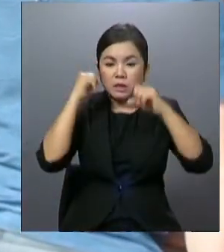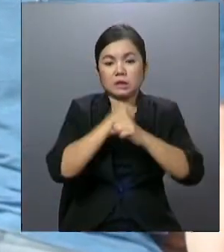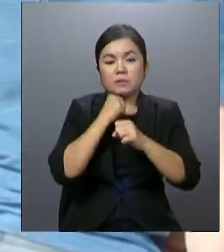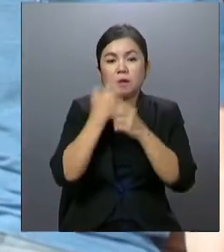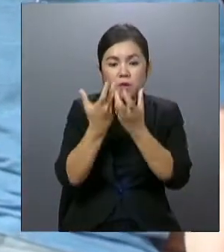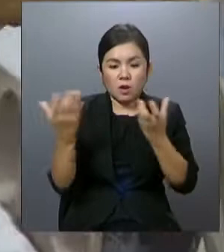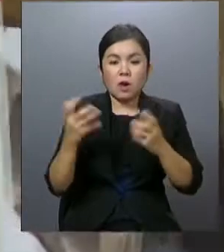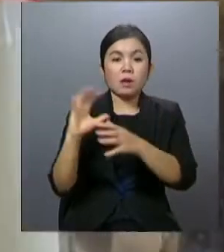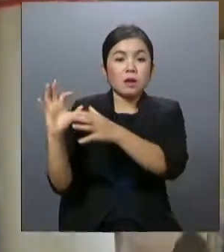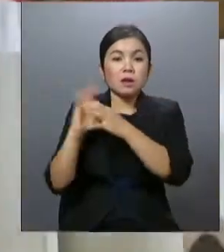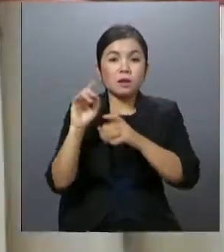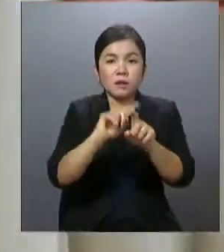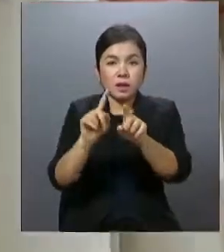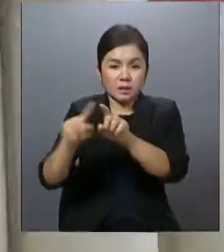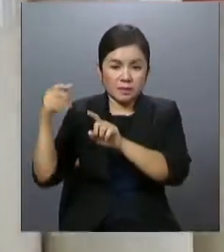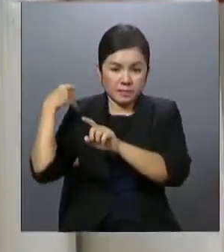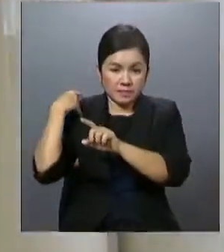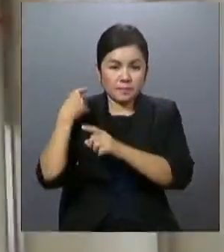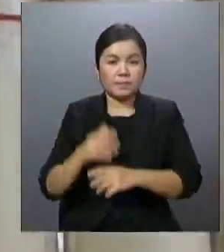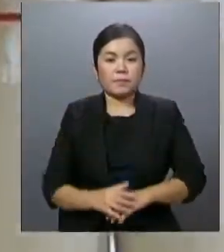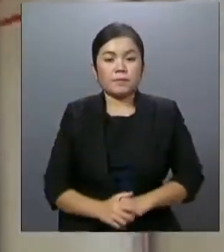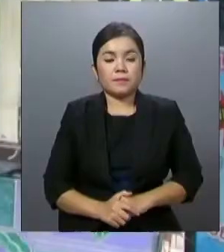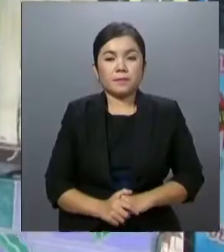ที่นี่ก็มีทั้งปี